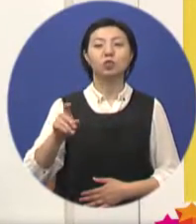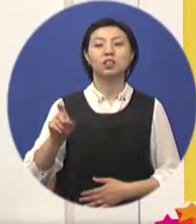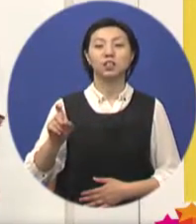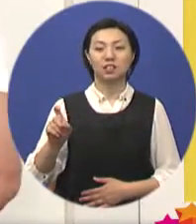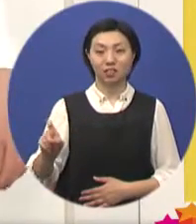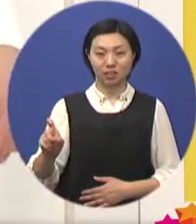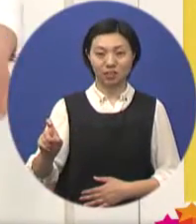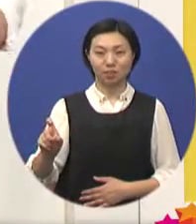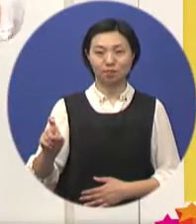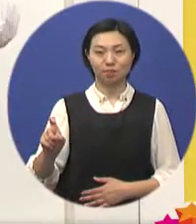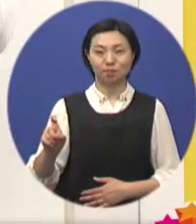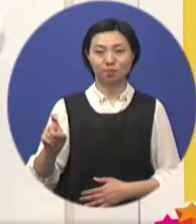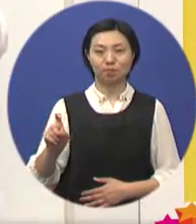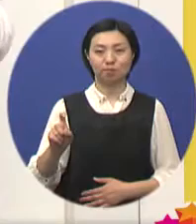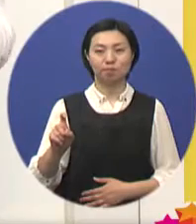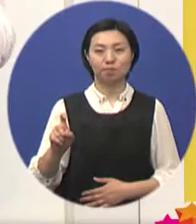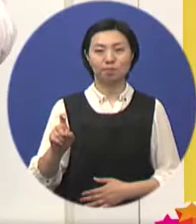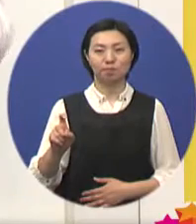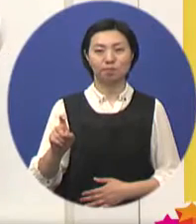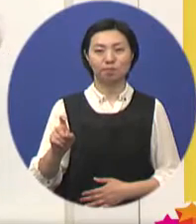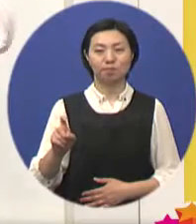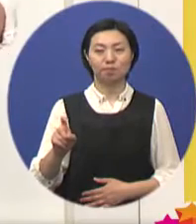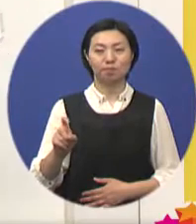네. 10점이로구나.